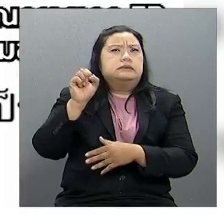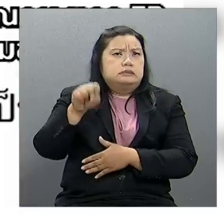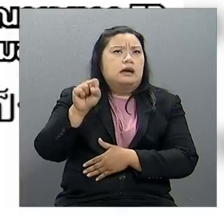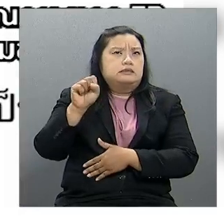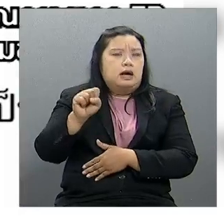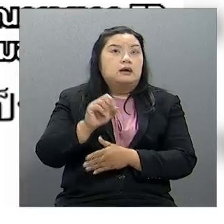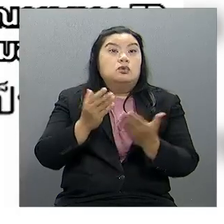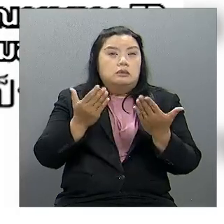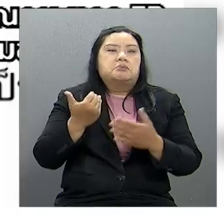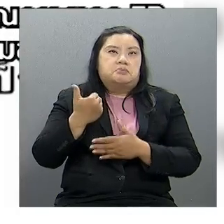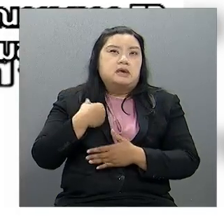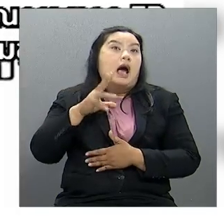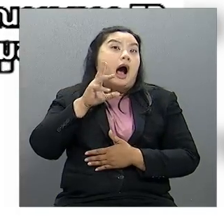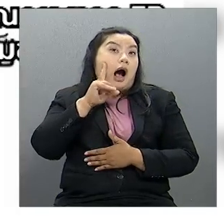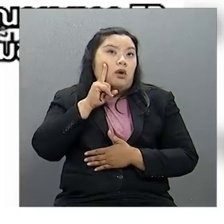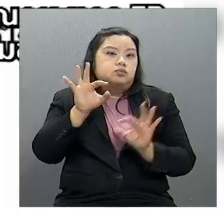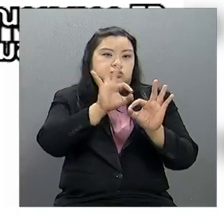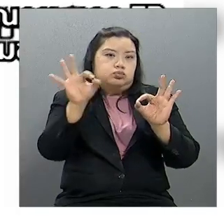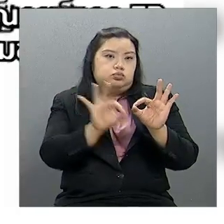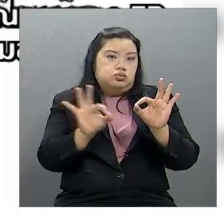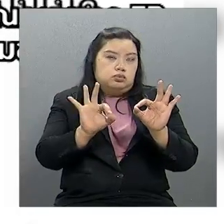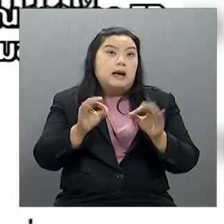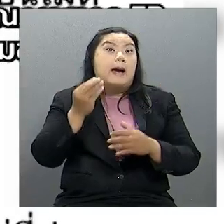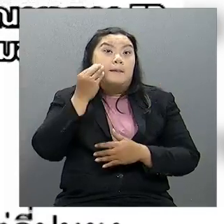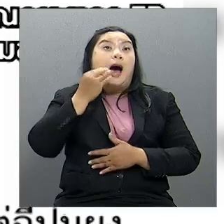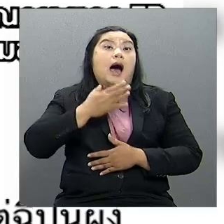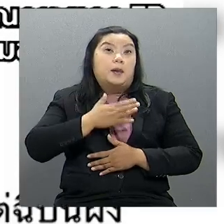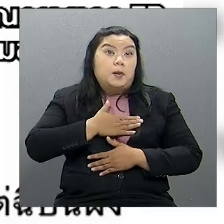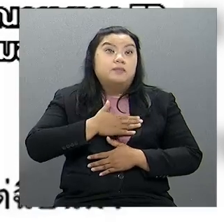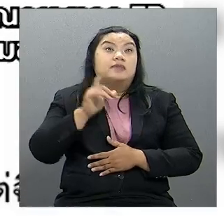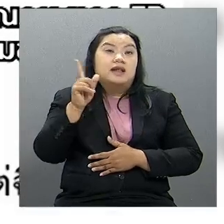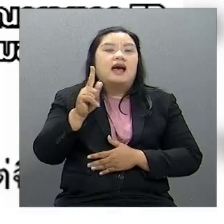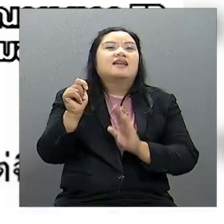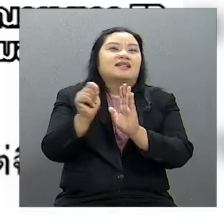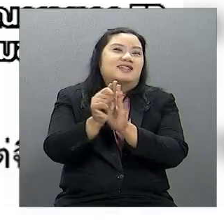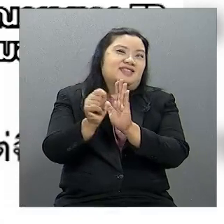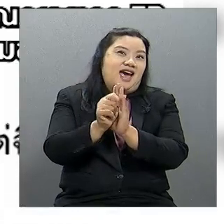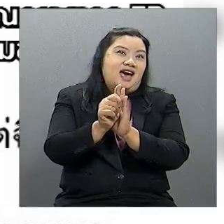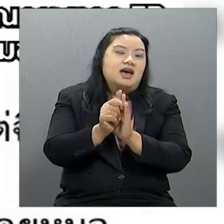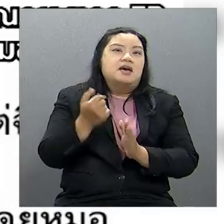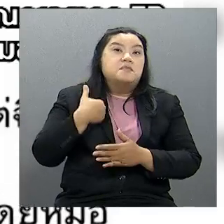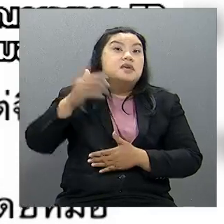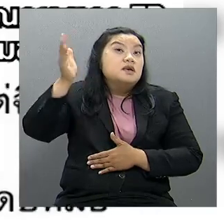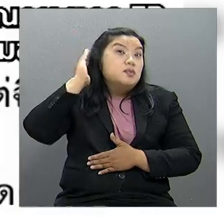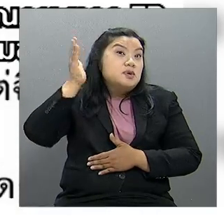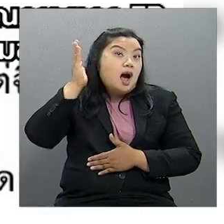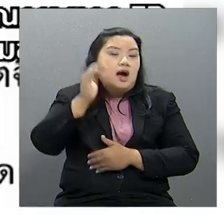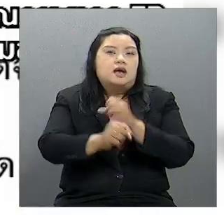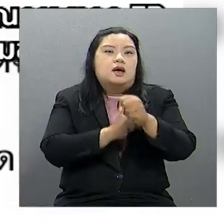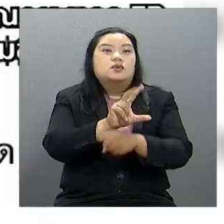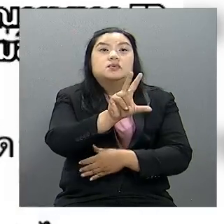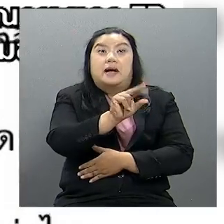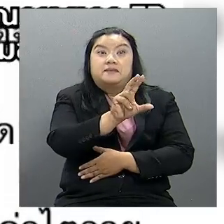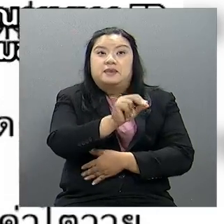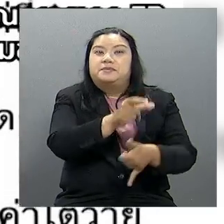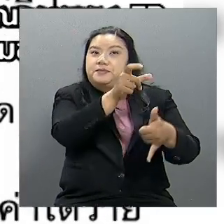าสุดก็เกิดขึ้นที่บ้านผมนี่แหละอำเภอแม่สอดจังหวัดตากนะครับมีชายคนหนึ่งอายุ30ปีแล้วเขาเองสุ